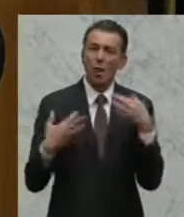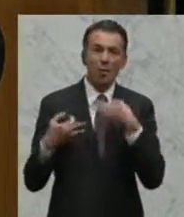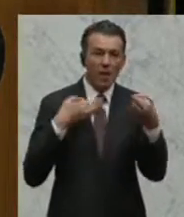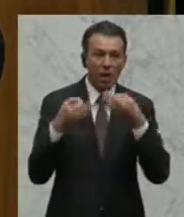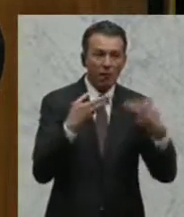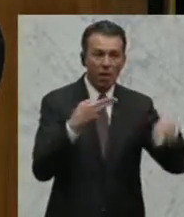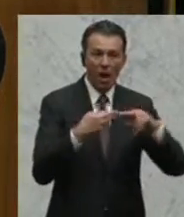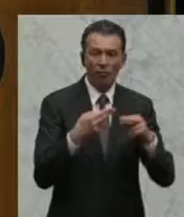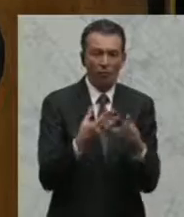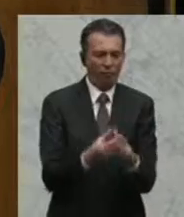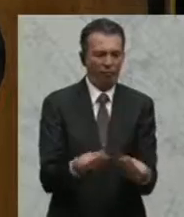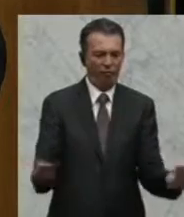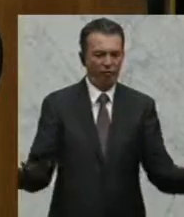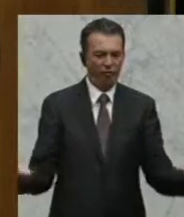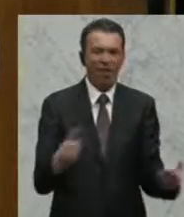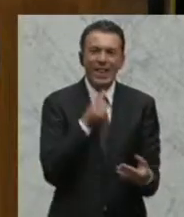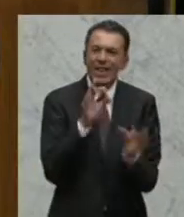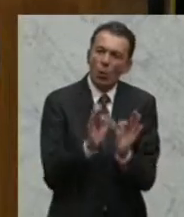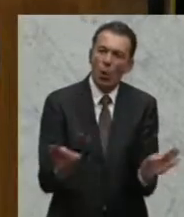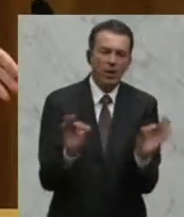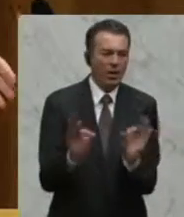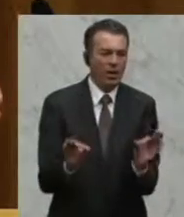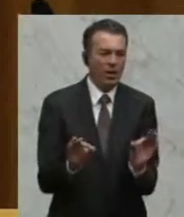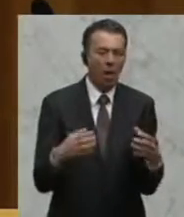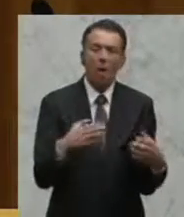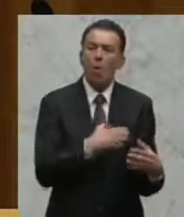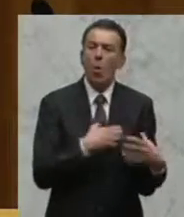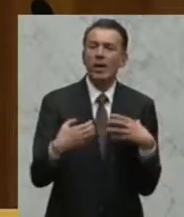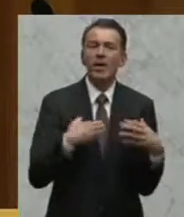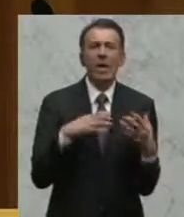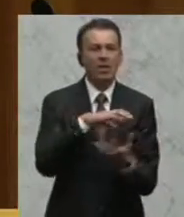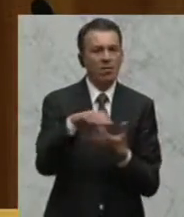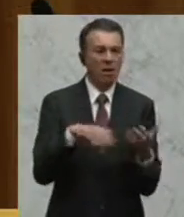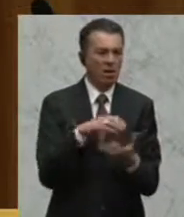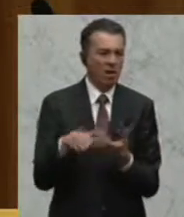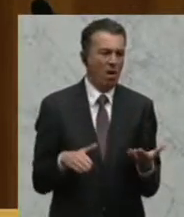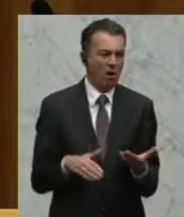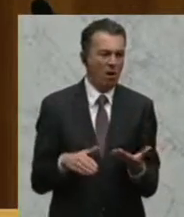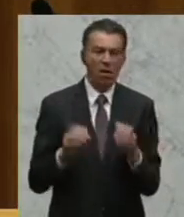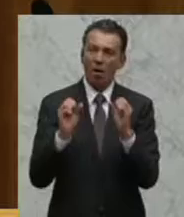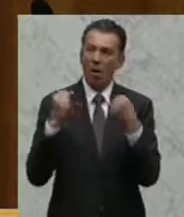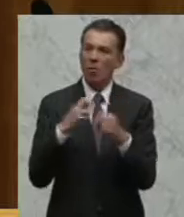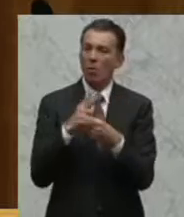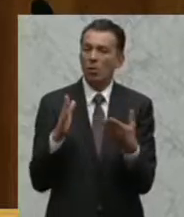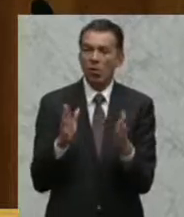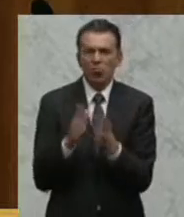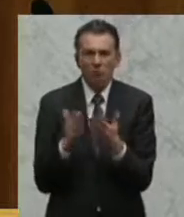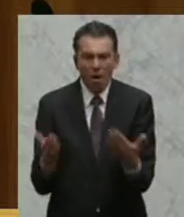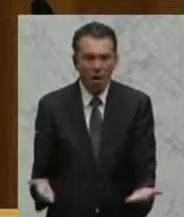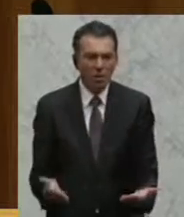beantwortet worden sind. Und darum denken Sie dran, der ganze Burgtheaterskandal schadet ja dem Renommee der Republik, schadet